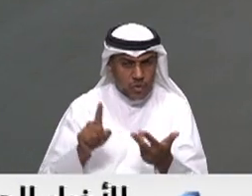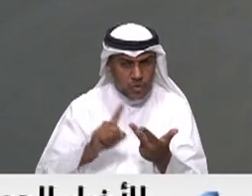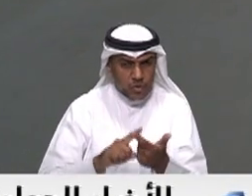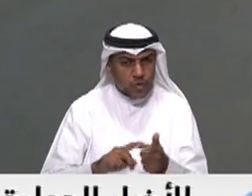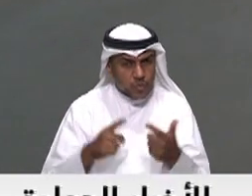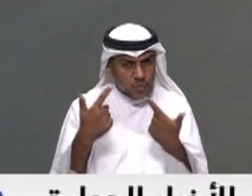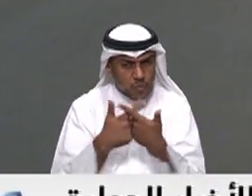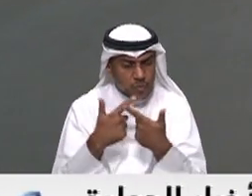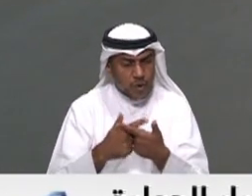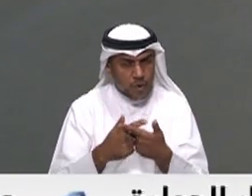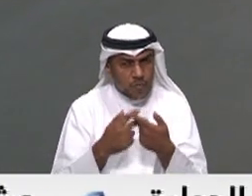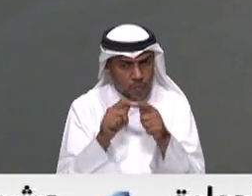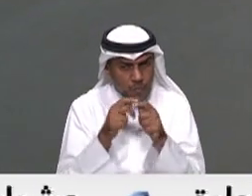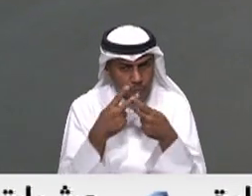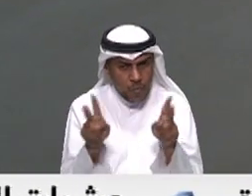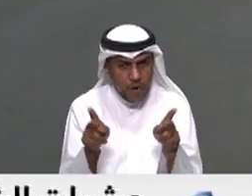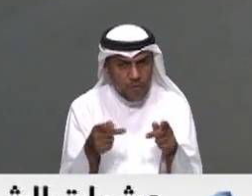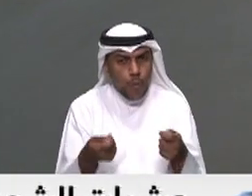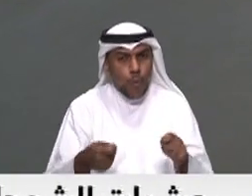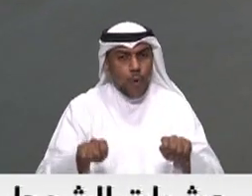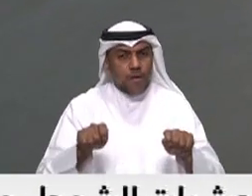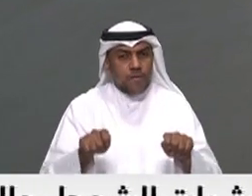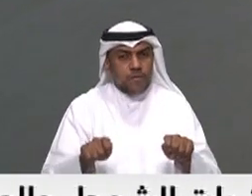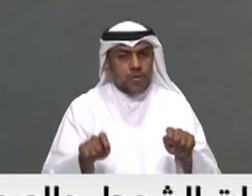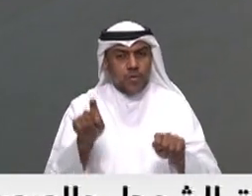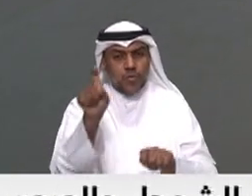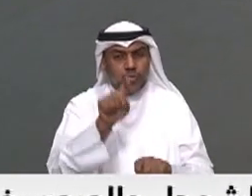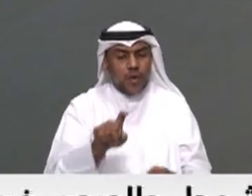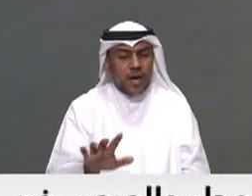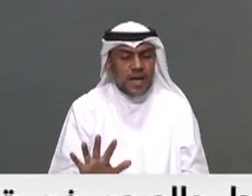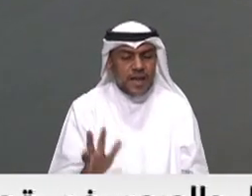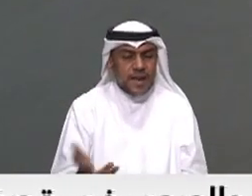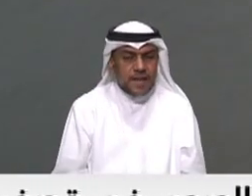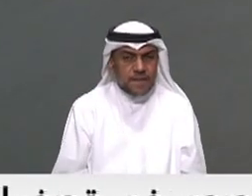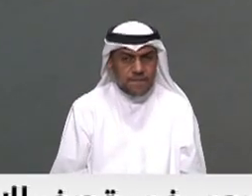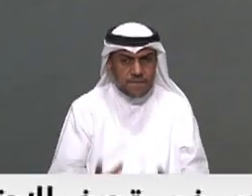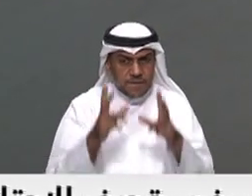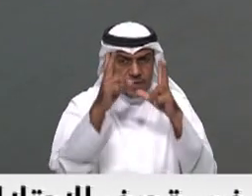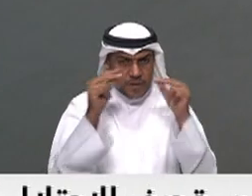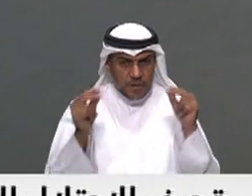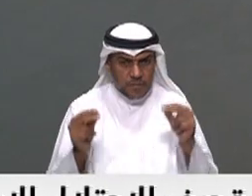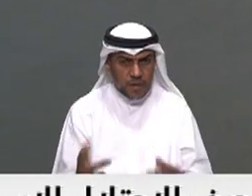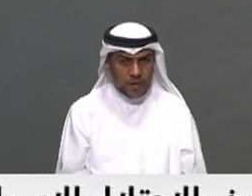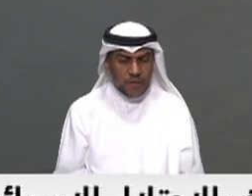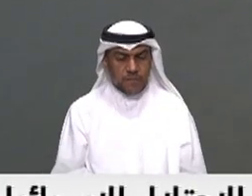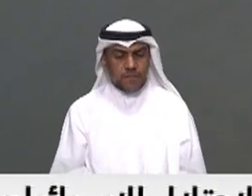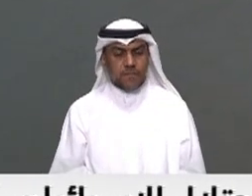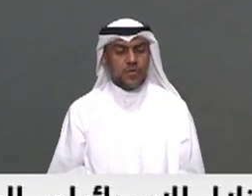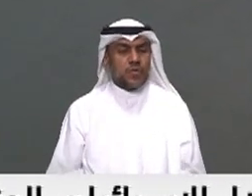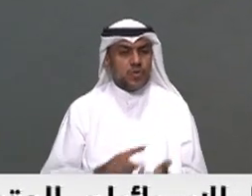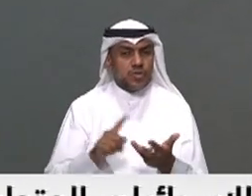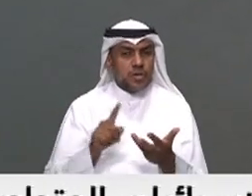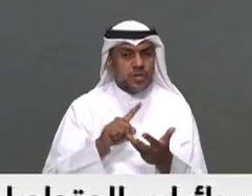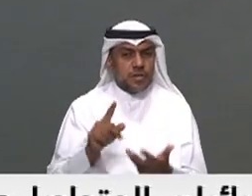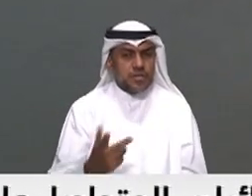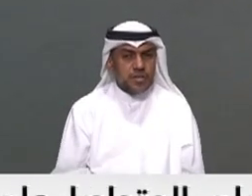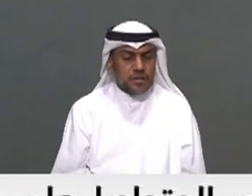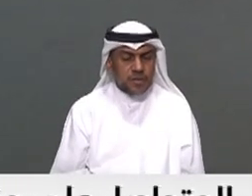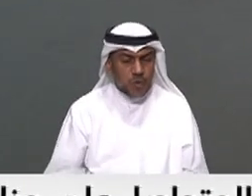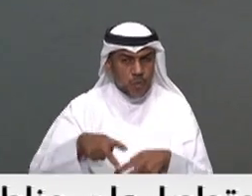العدوان على لبنان، السؤال هنا مي، هل هناك من رد لبناني خاصة تجاه هذه الشروط الإسرائيلية؟